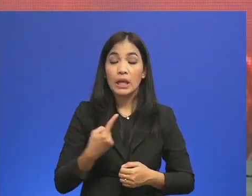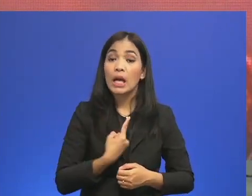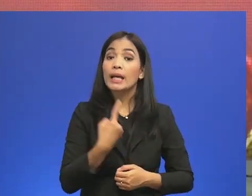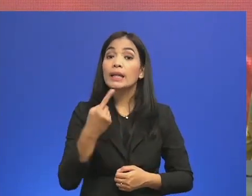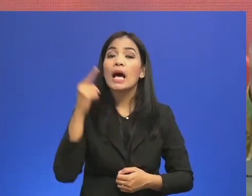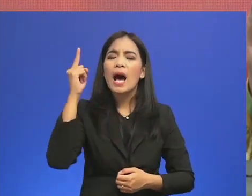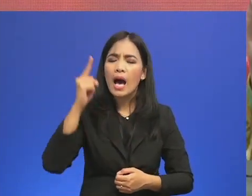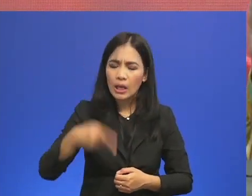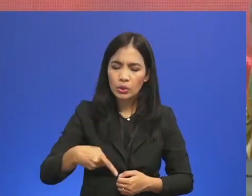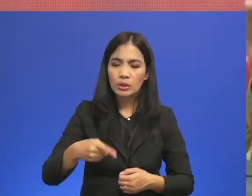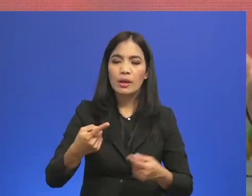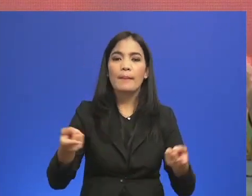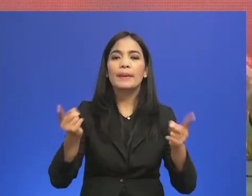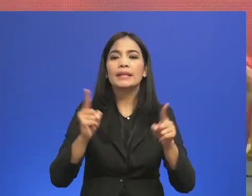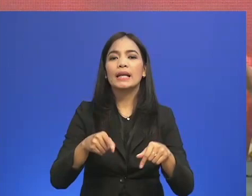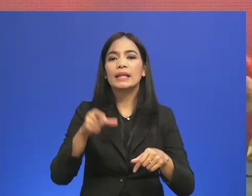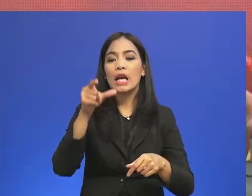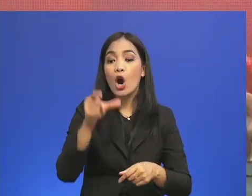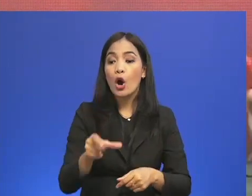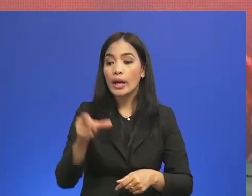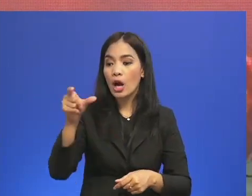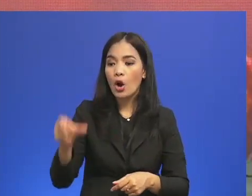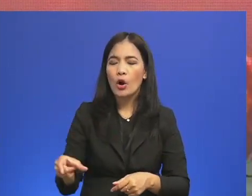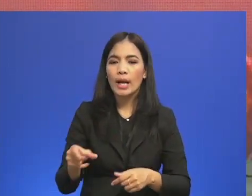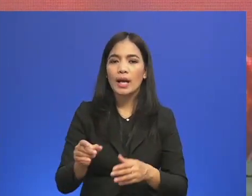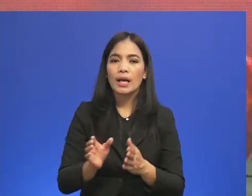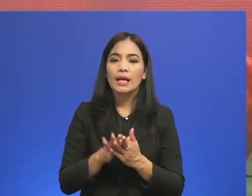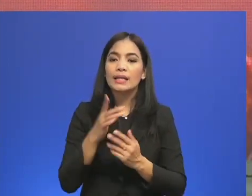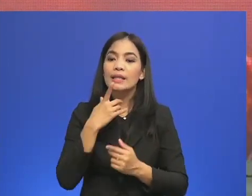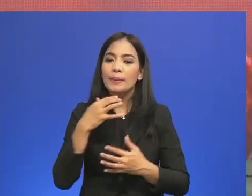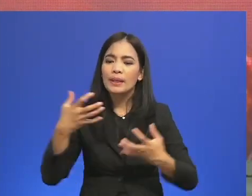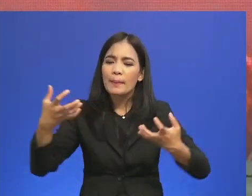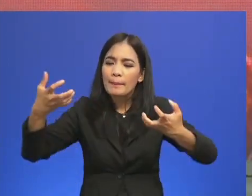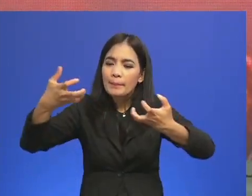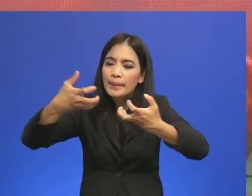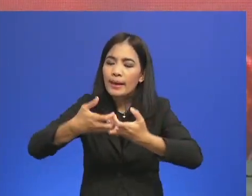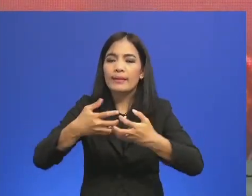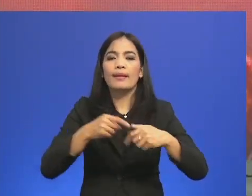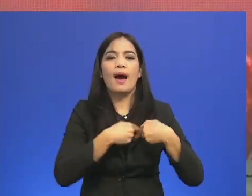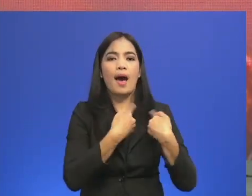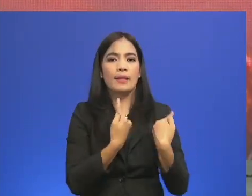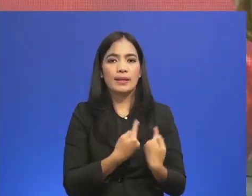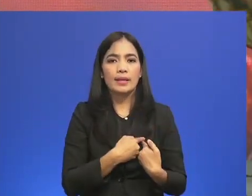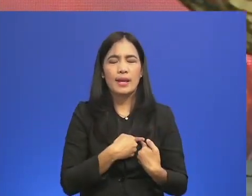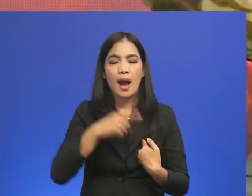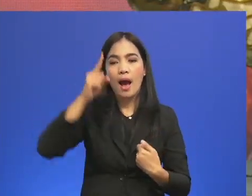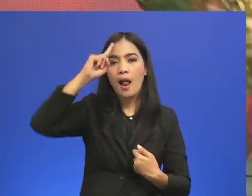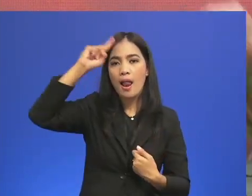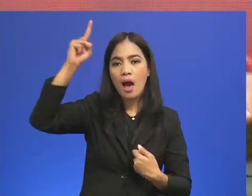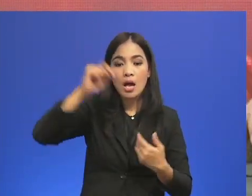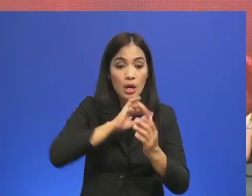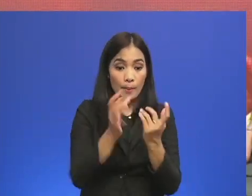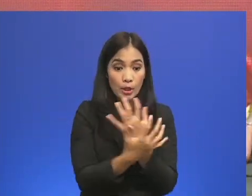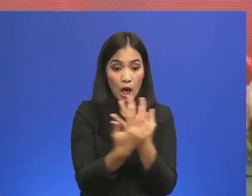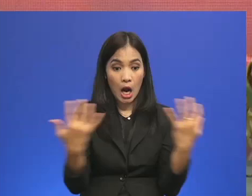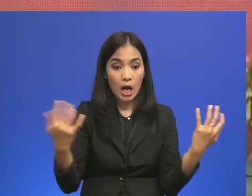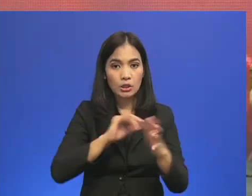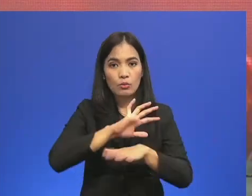harus bisa menjadi manusia yang memikat hati Allah. Dari sekian banyak manusia di